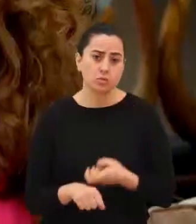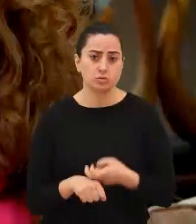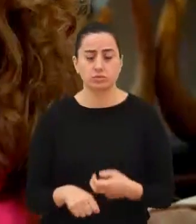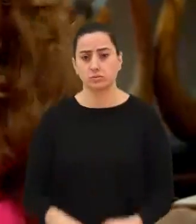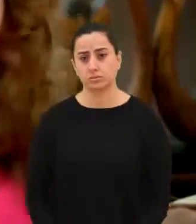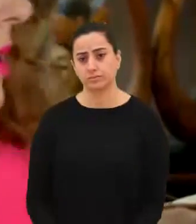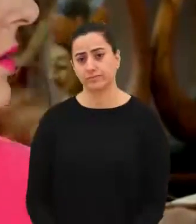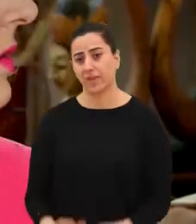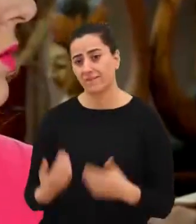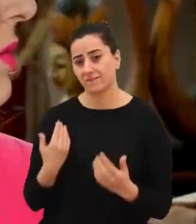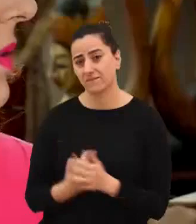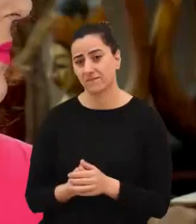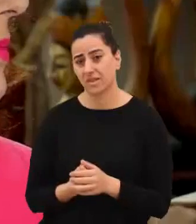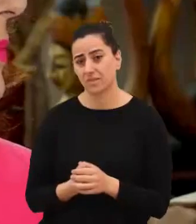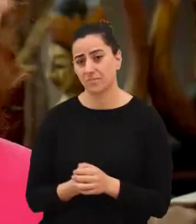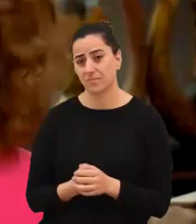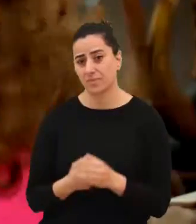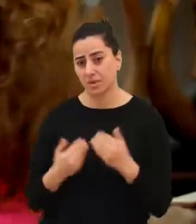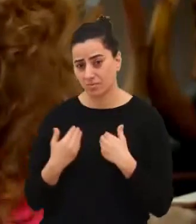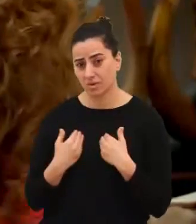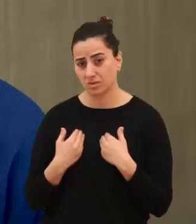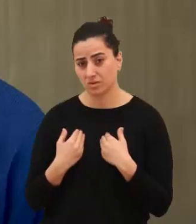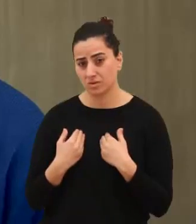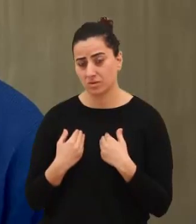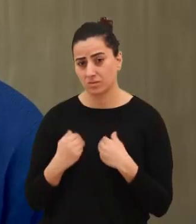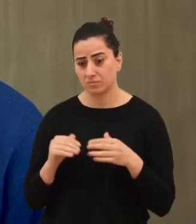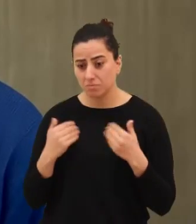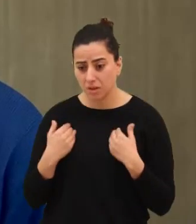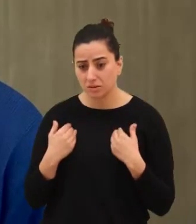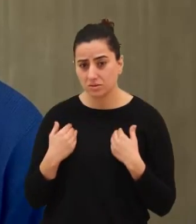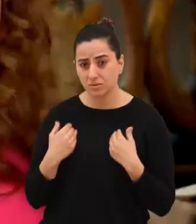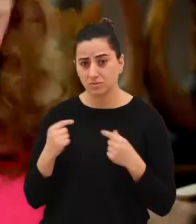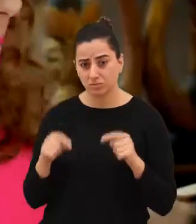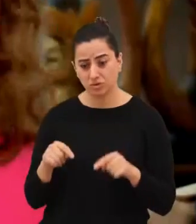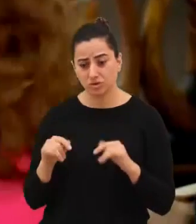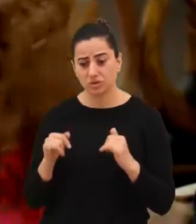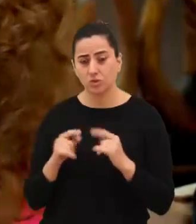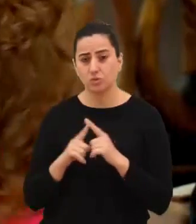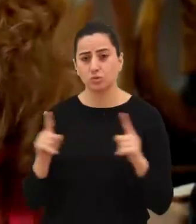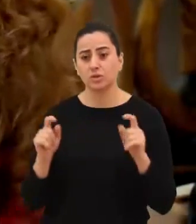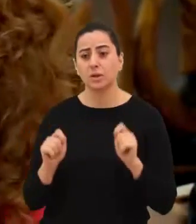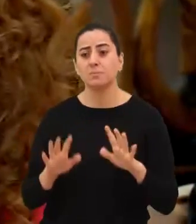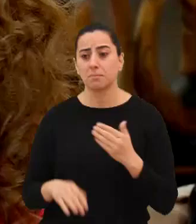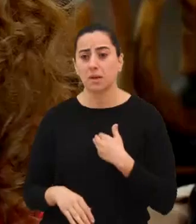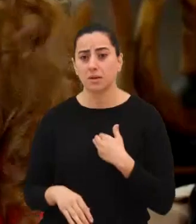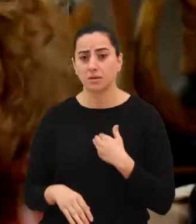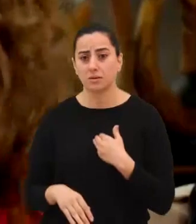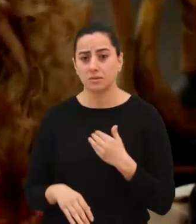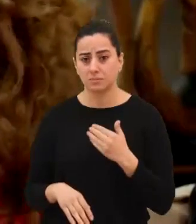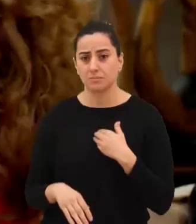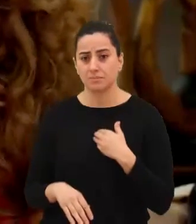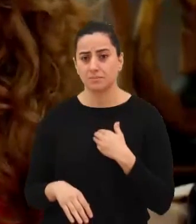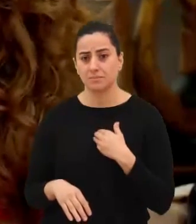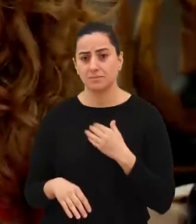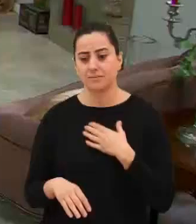Ay, o zaman ben artık bu şakayı daha fazla uzatmayacağım. Yani en azından